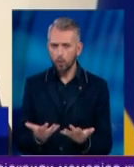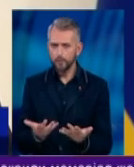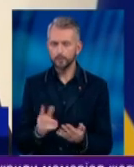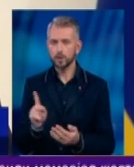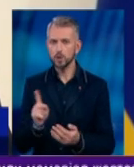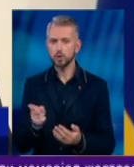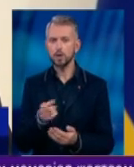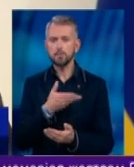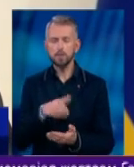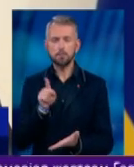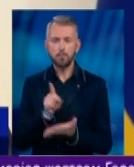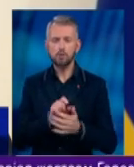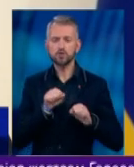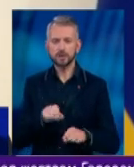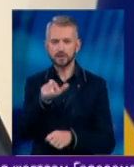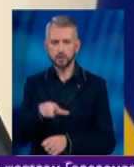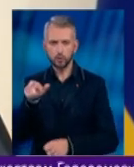щоб ми маємо захистити людей,